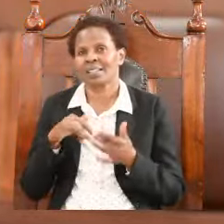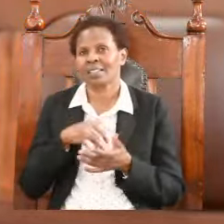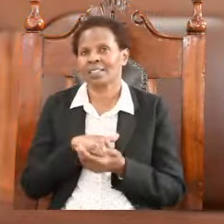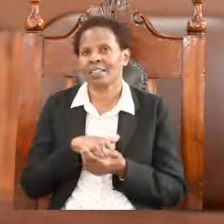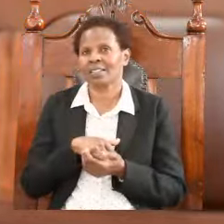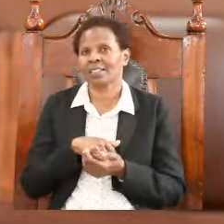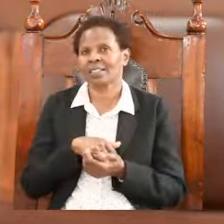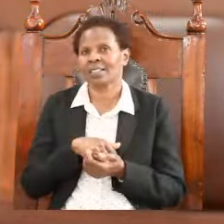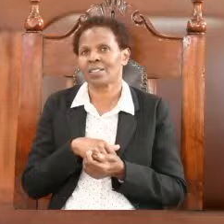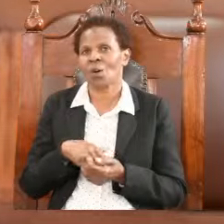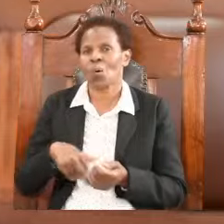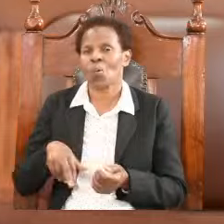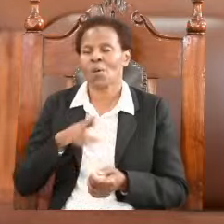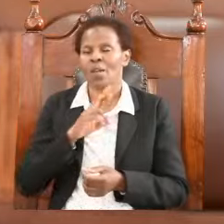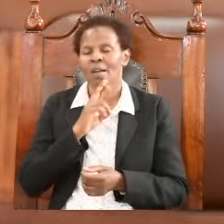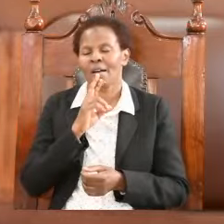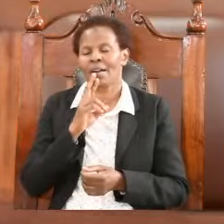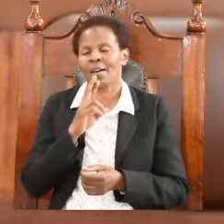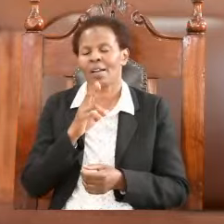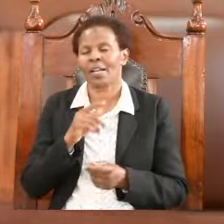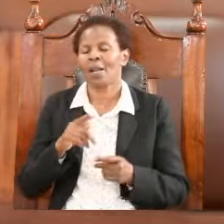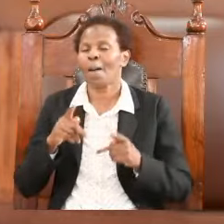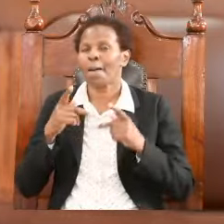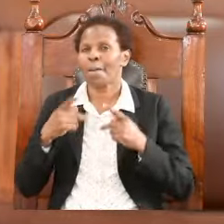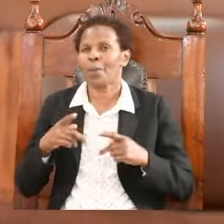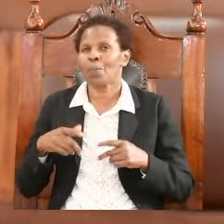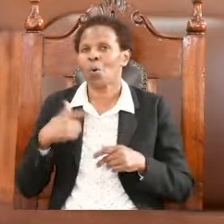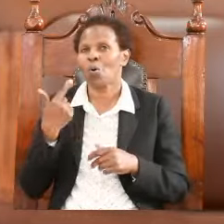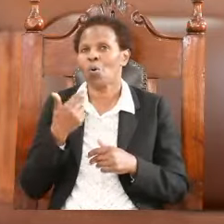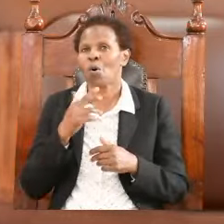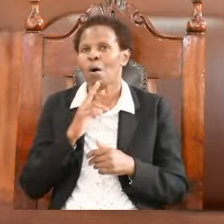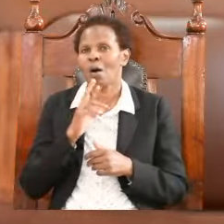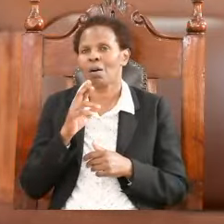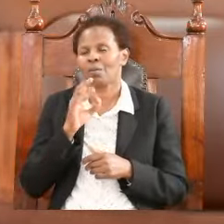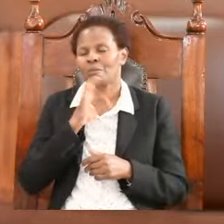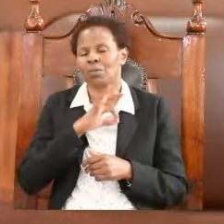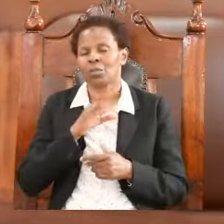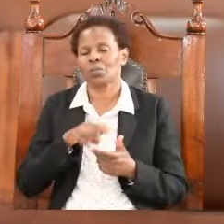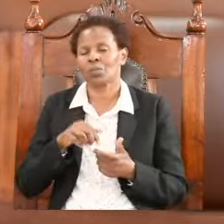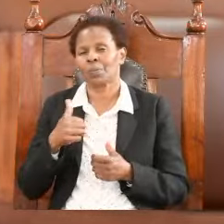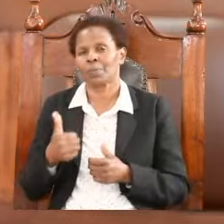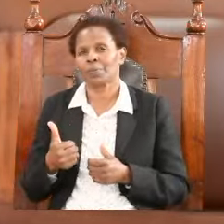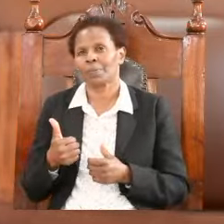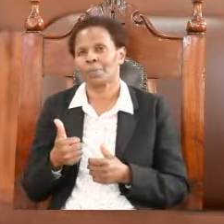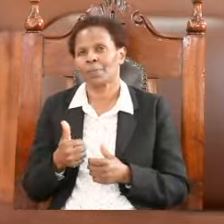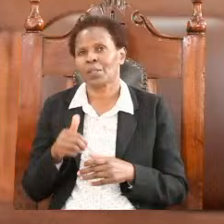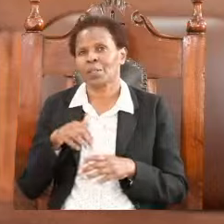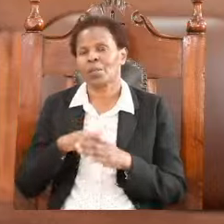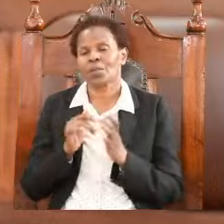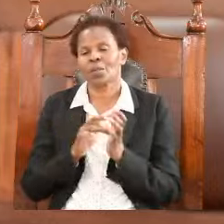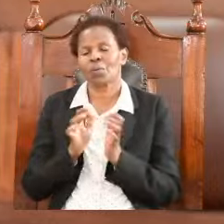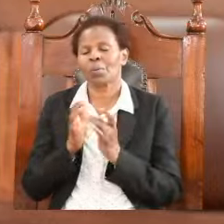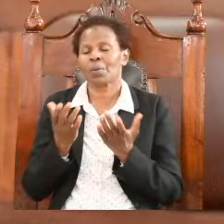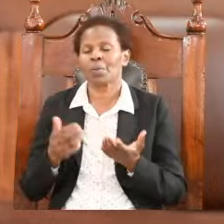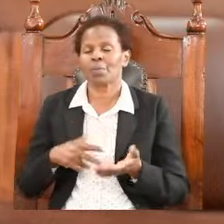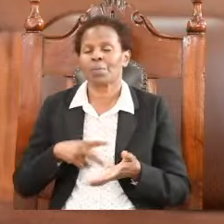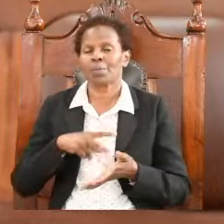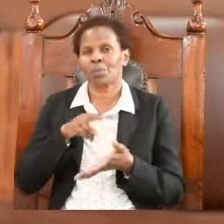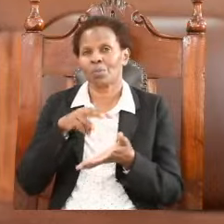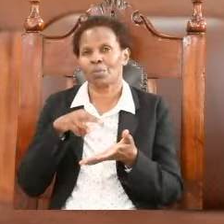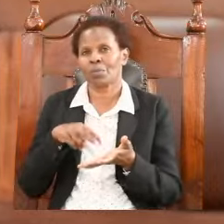ni tugukorwo turi andu twina uguni na thiini wa kirikaniro ni twathomerwo